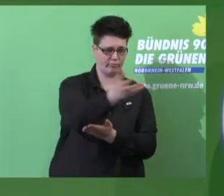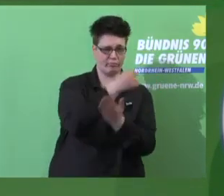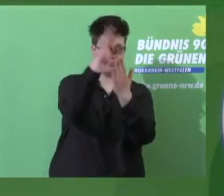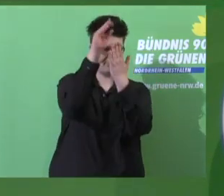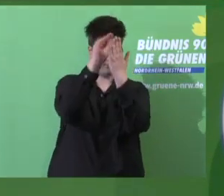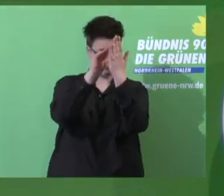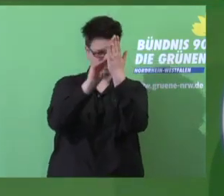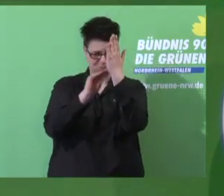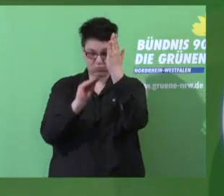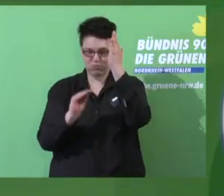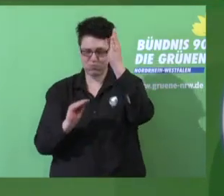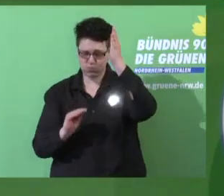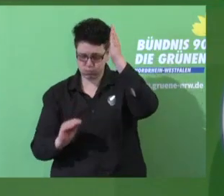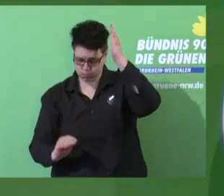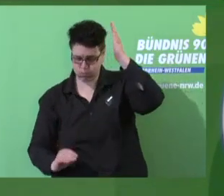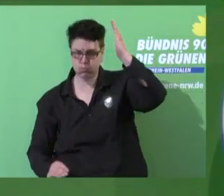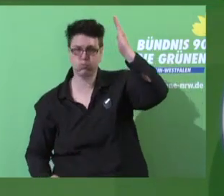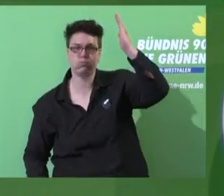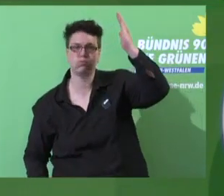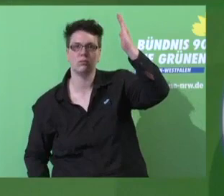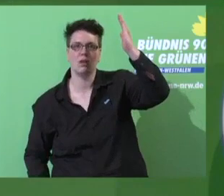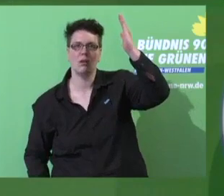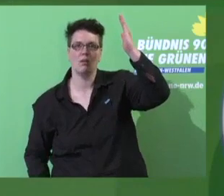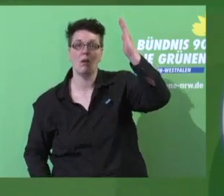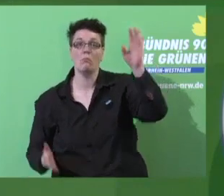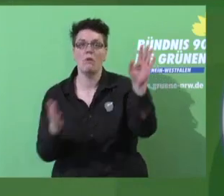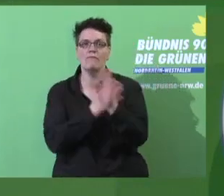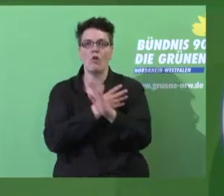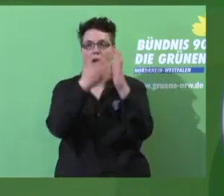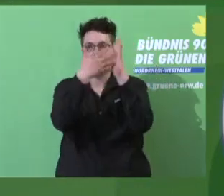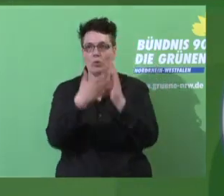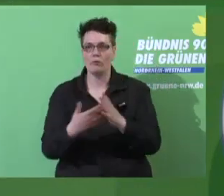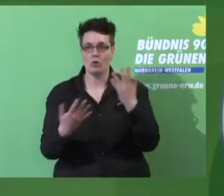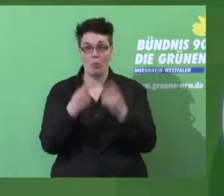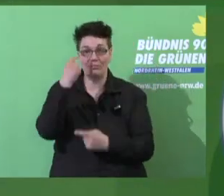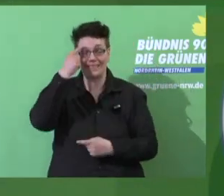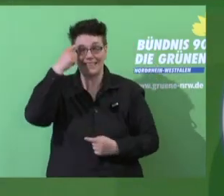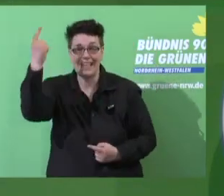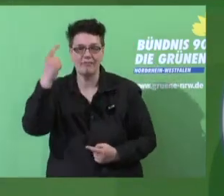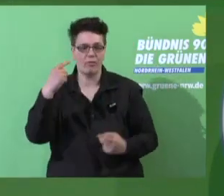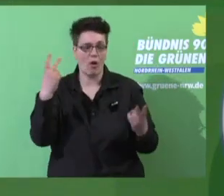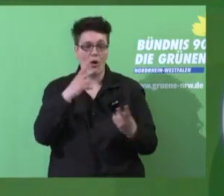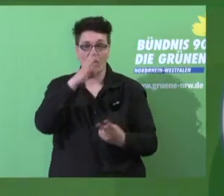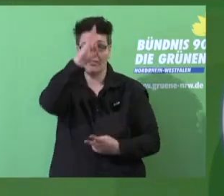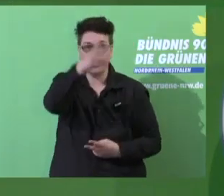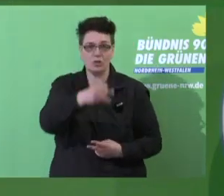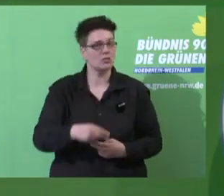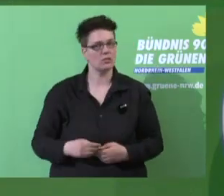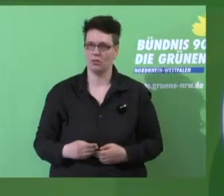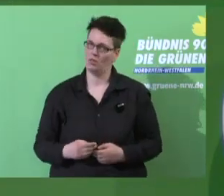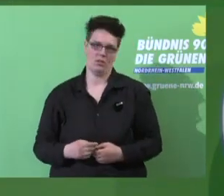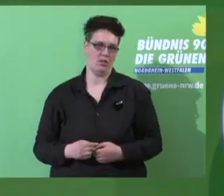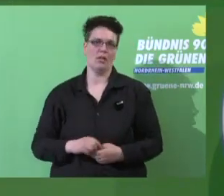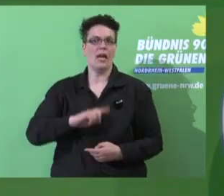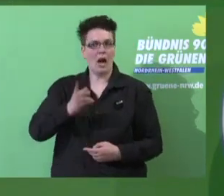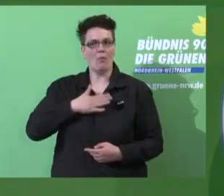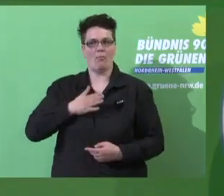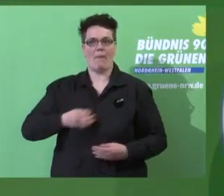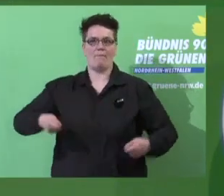völlig unabhängig davon, ob sie sinnvoll oder unsinnig sind. Ich kenne da Beispiele aus meinem